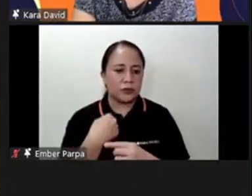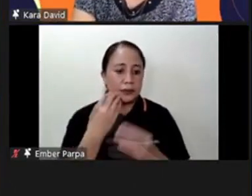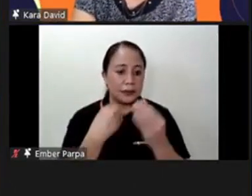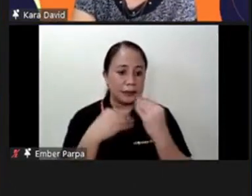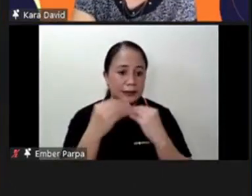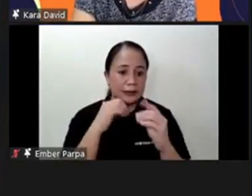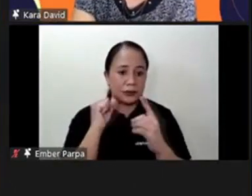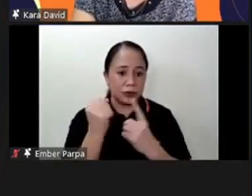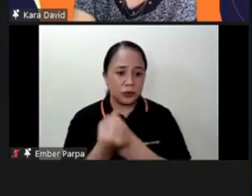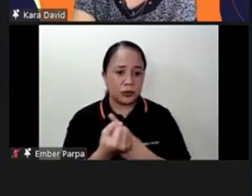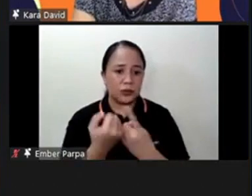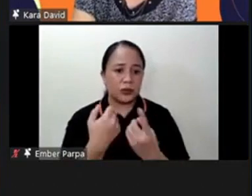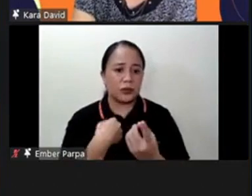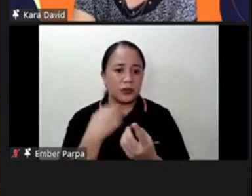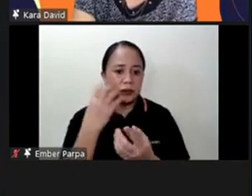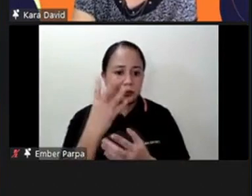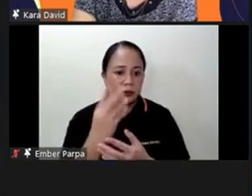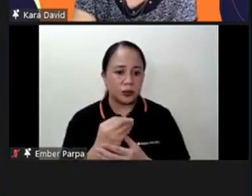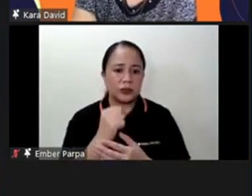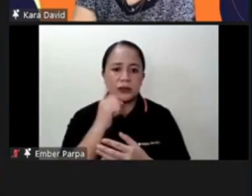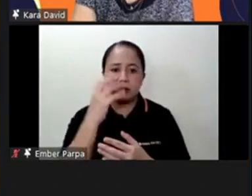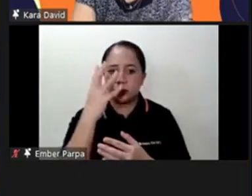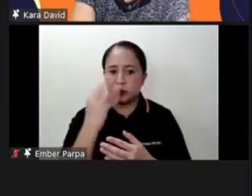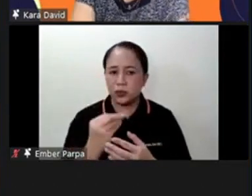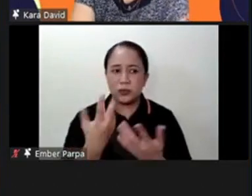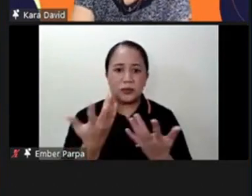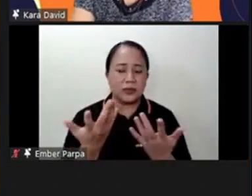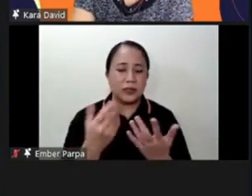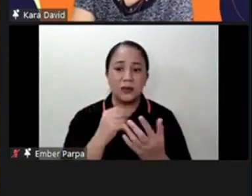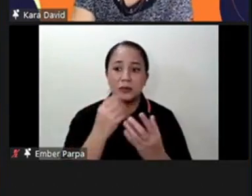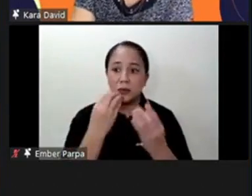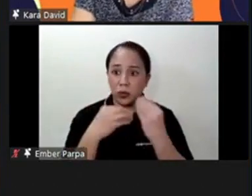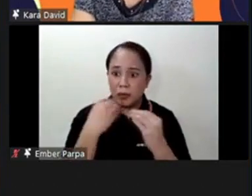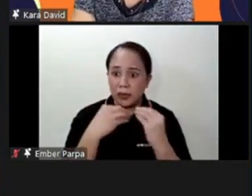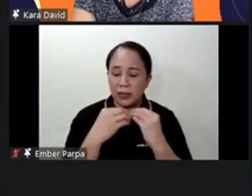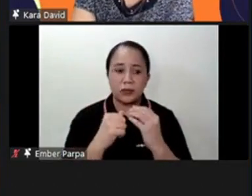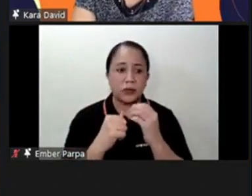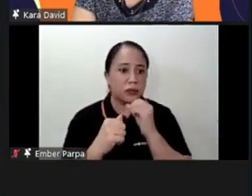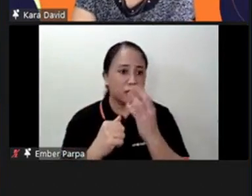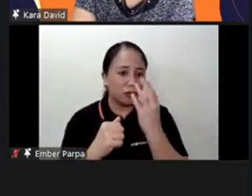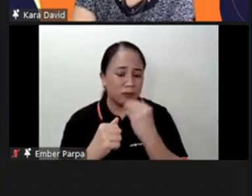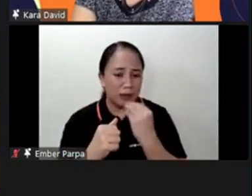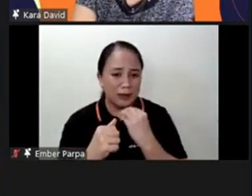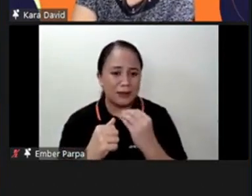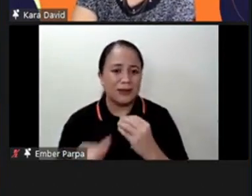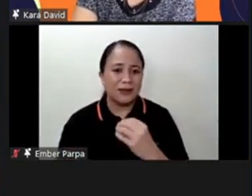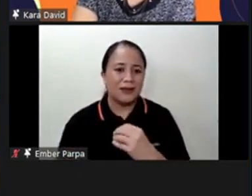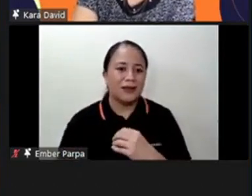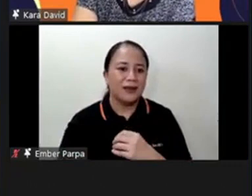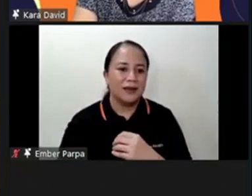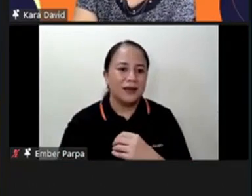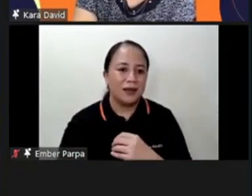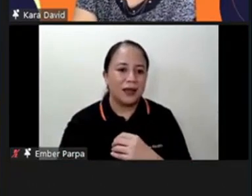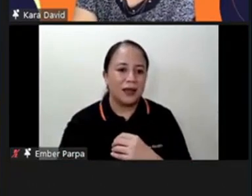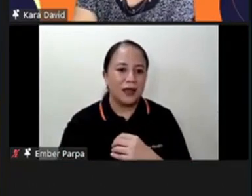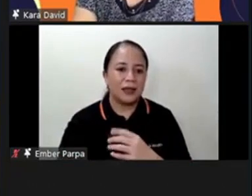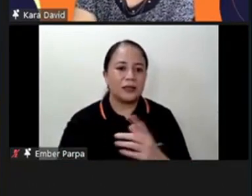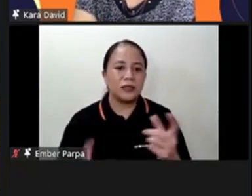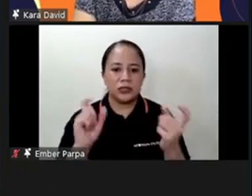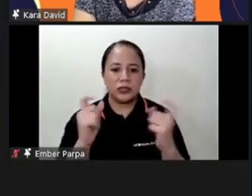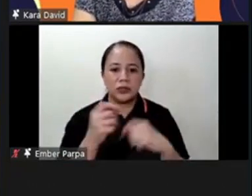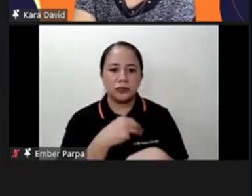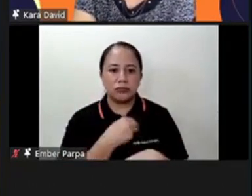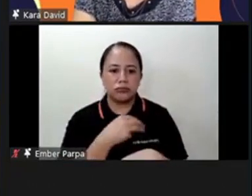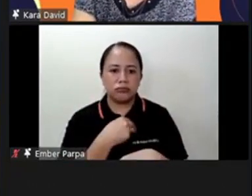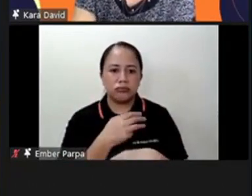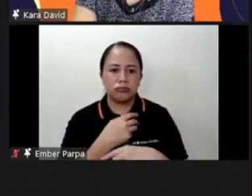be mas natutulog or hindi natutulog, mas kumakain or hindi kumakain, right? Changes in moods, na parang